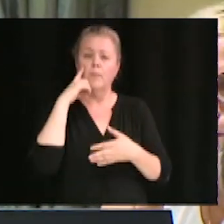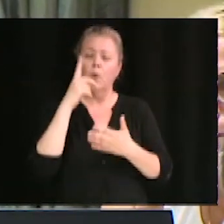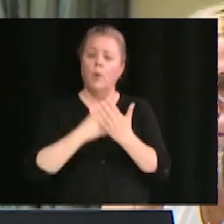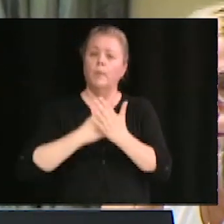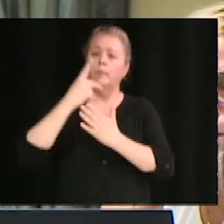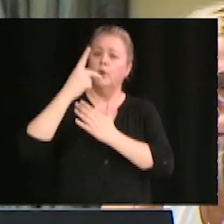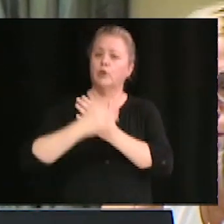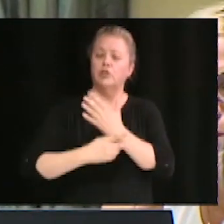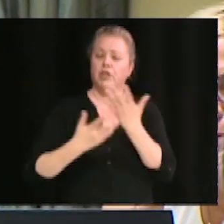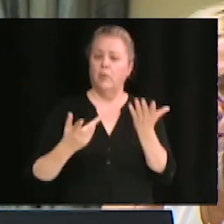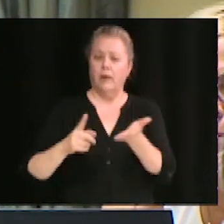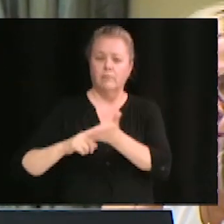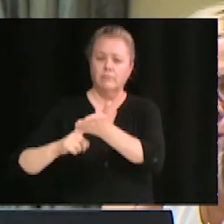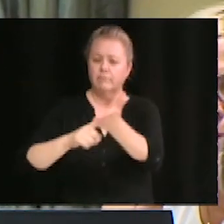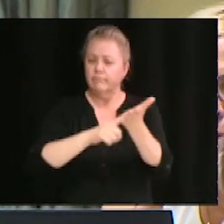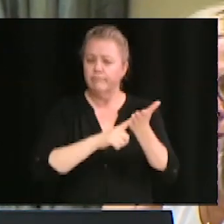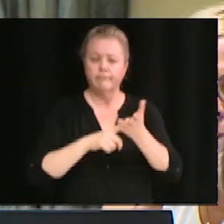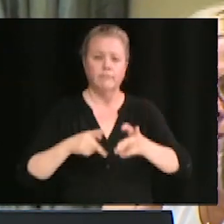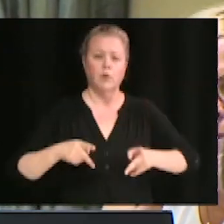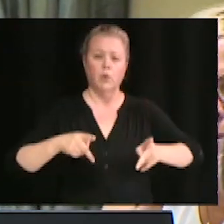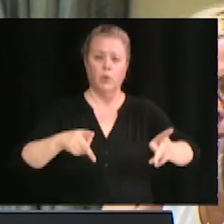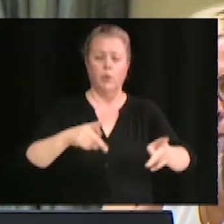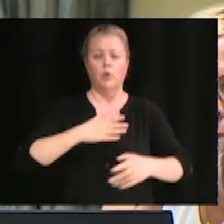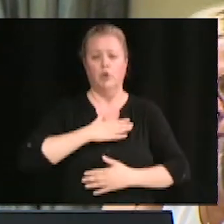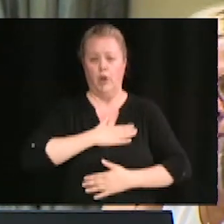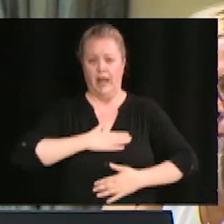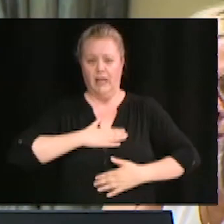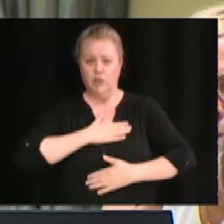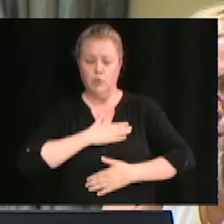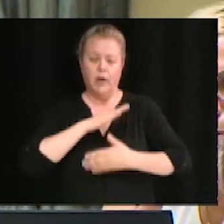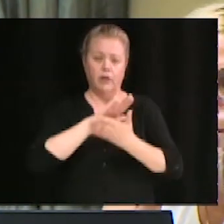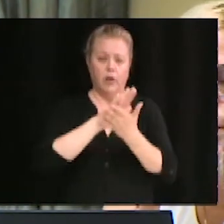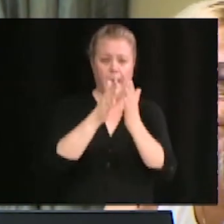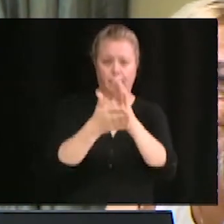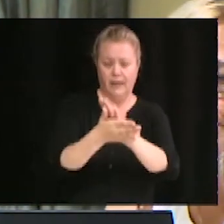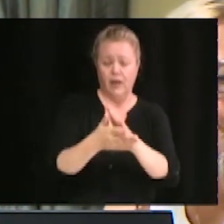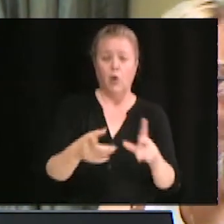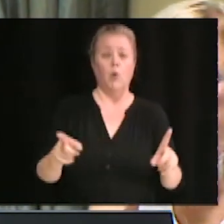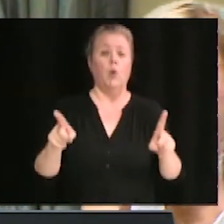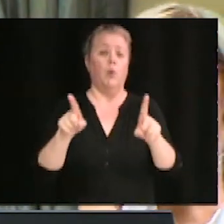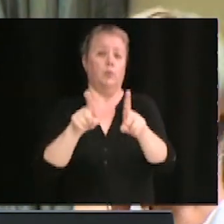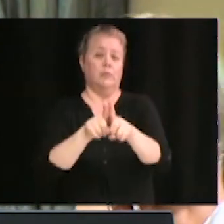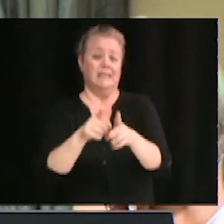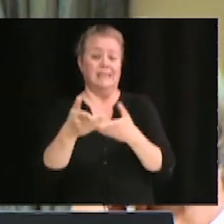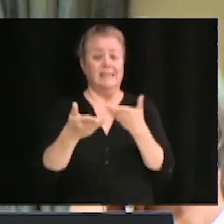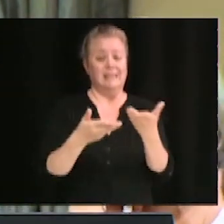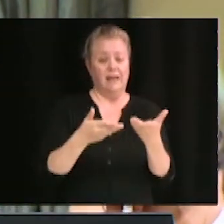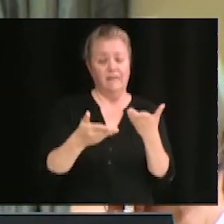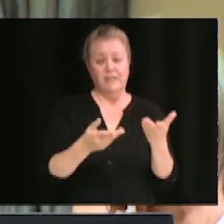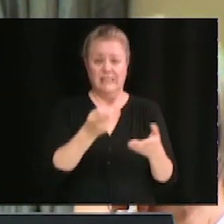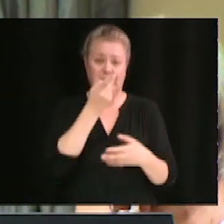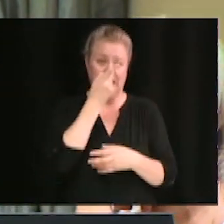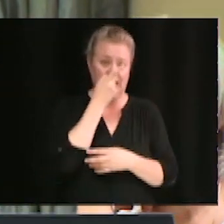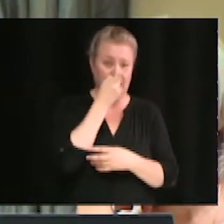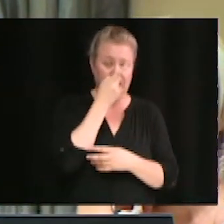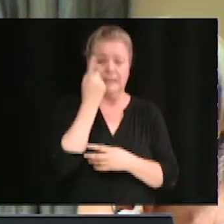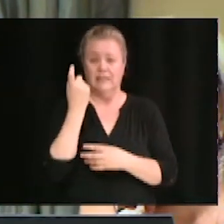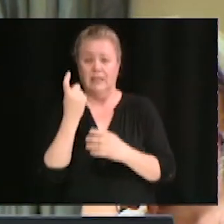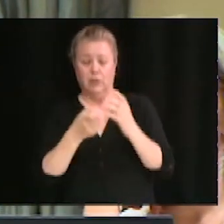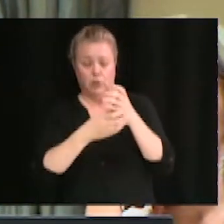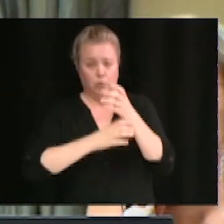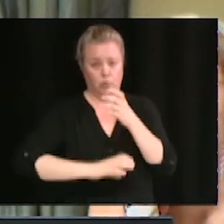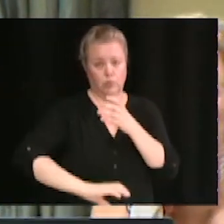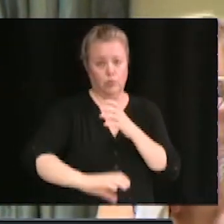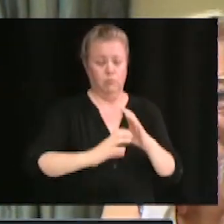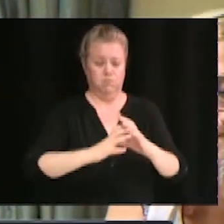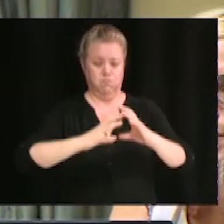réaménagement des rues de la joie et de la paix, ainsi que du surdimensionnement des services d'aqueduc et d'égout à l'intersection des rues Allard et